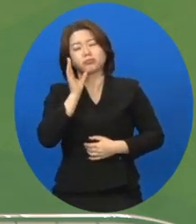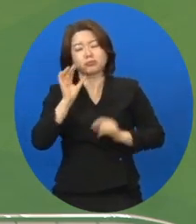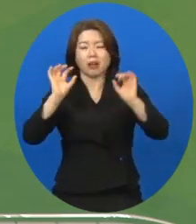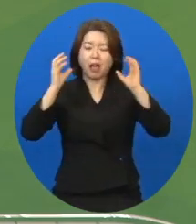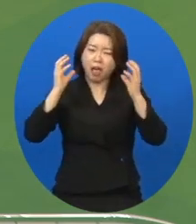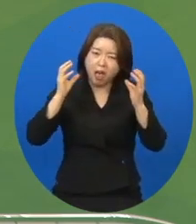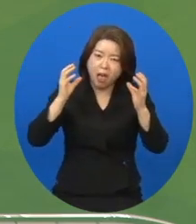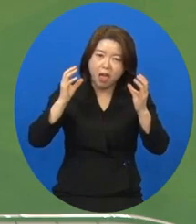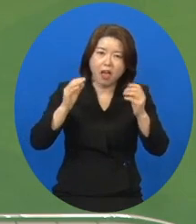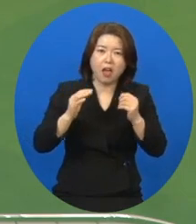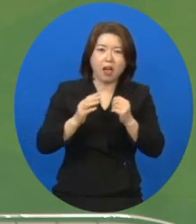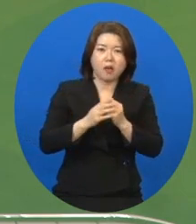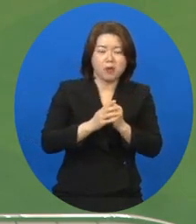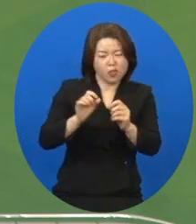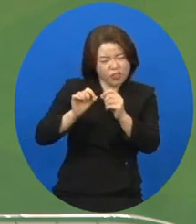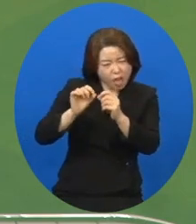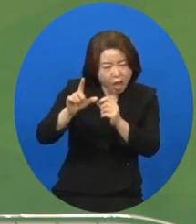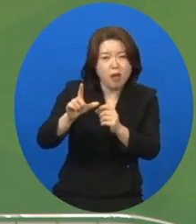어린아이들